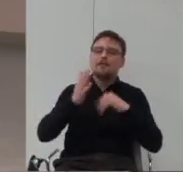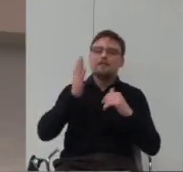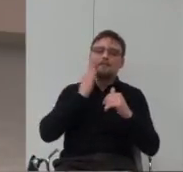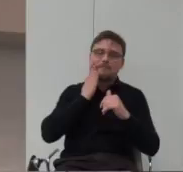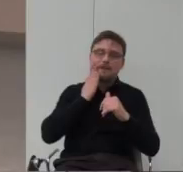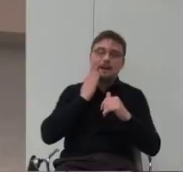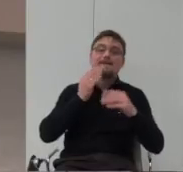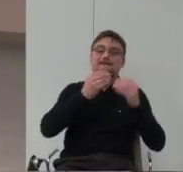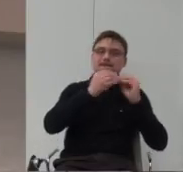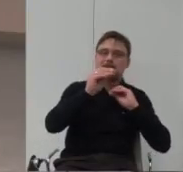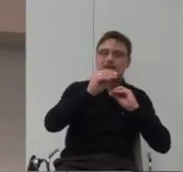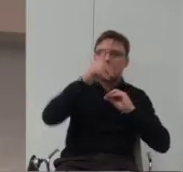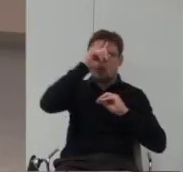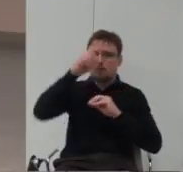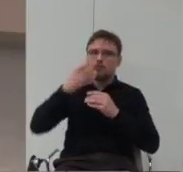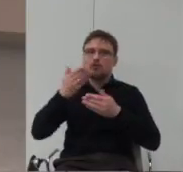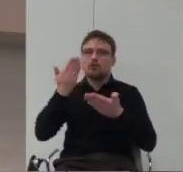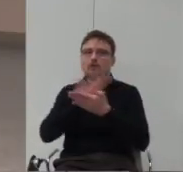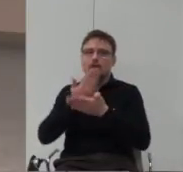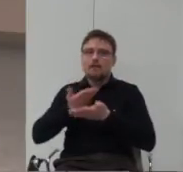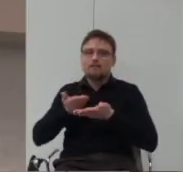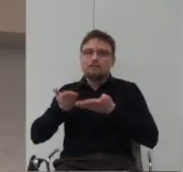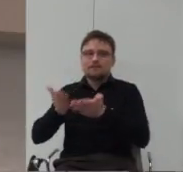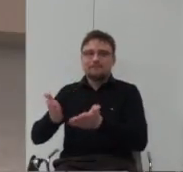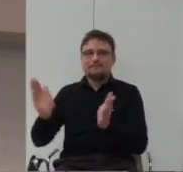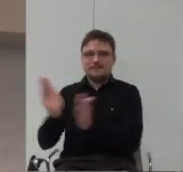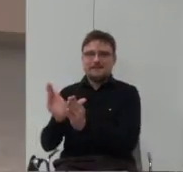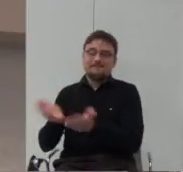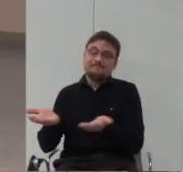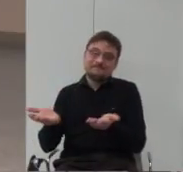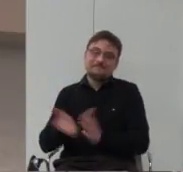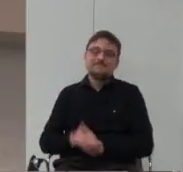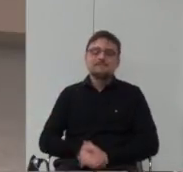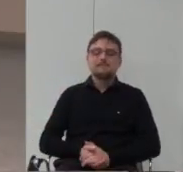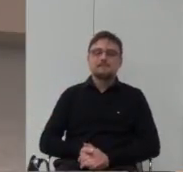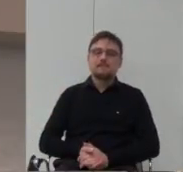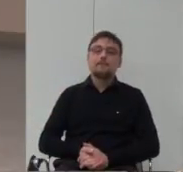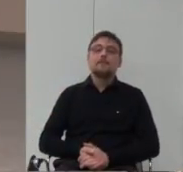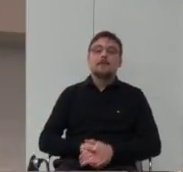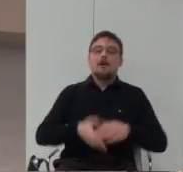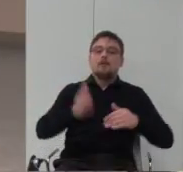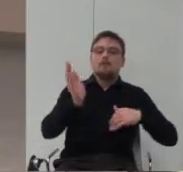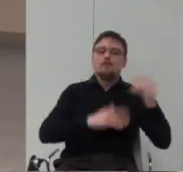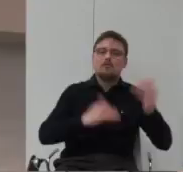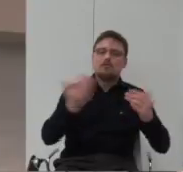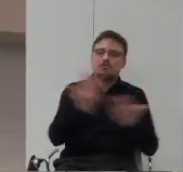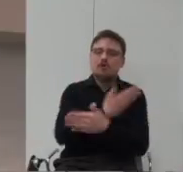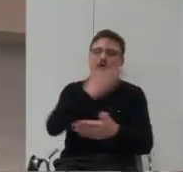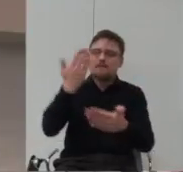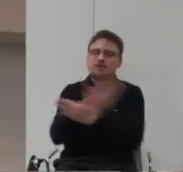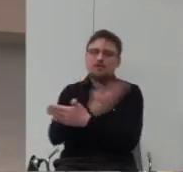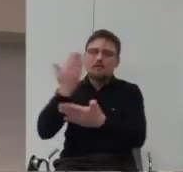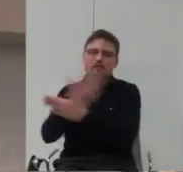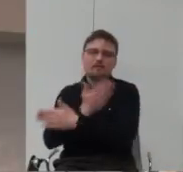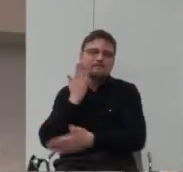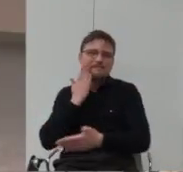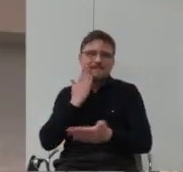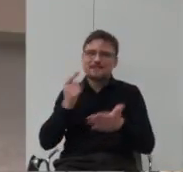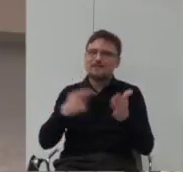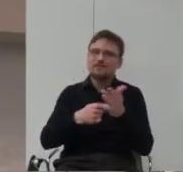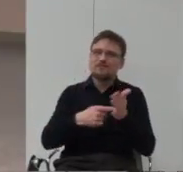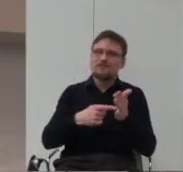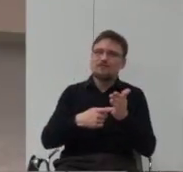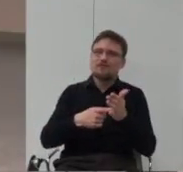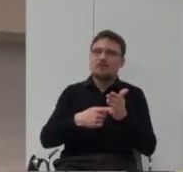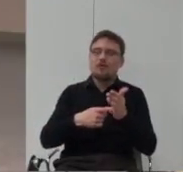jest coraz więcej. No i liczba budowanych mieszkań na świecie prześciga wzrost populacji, no ale jednocześnie budowa